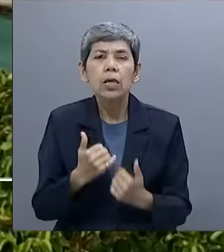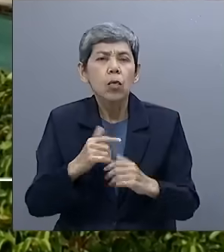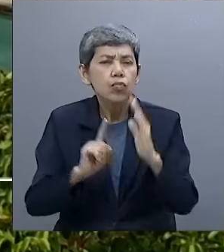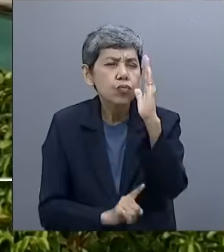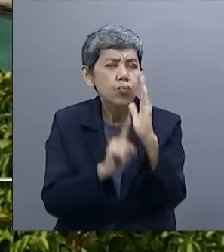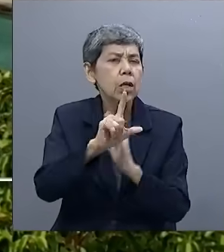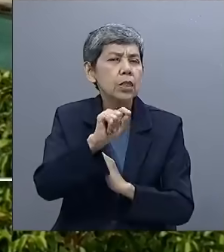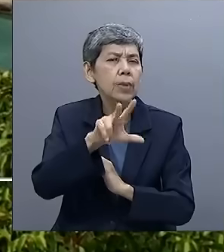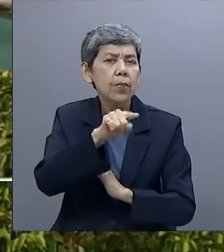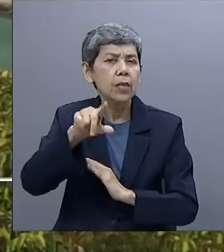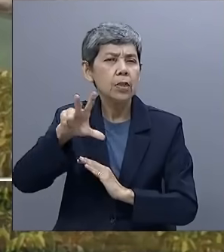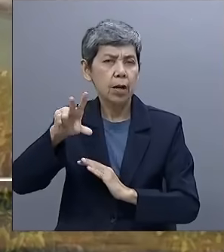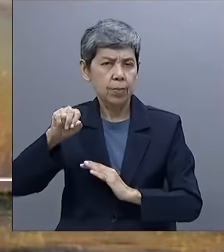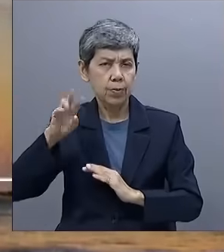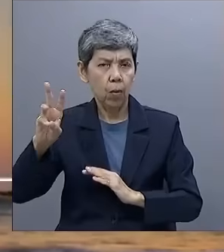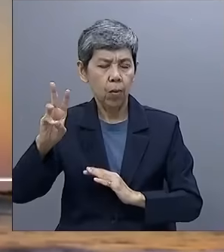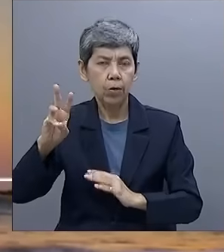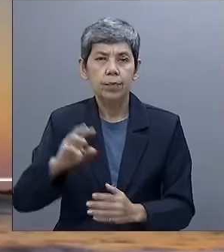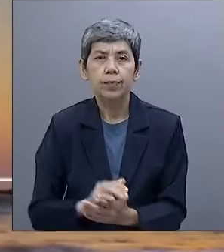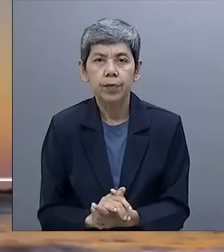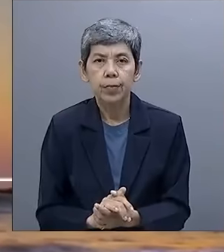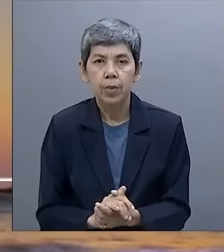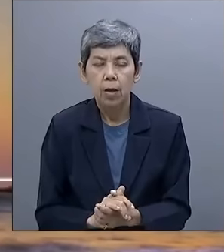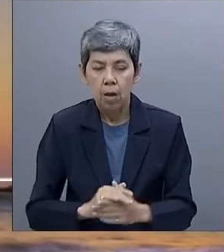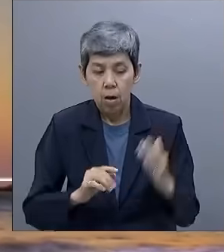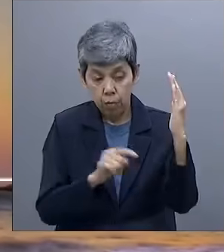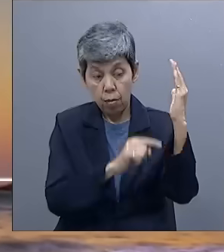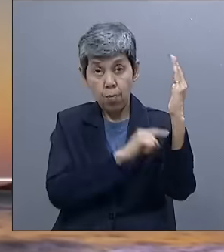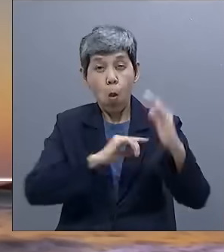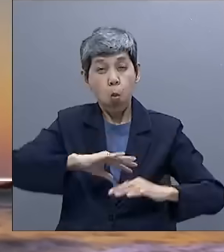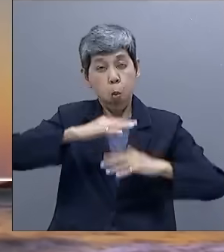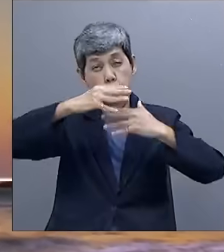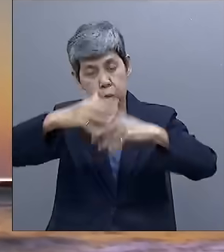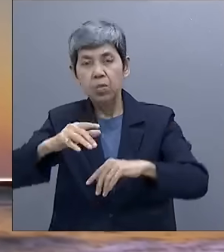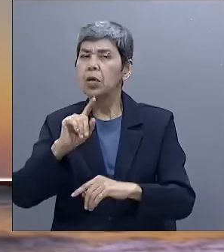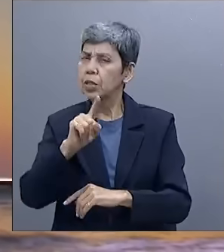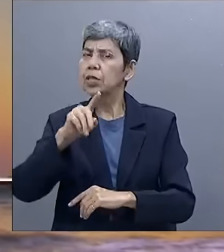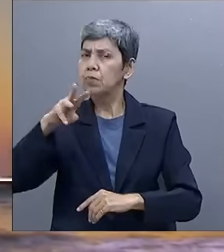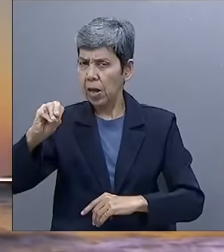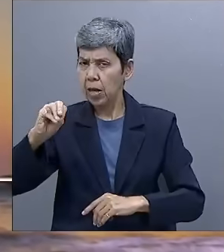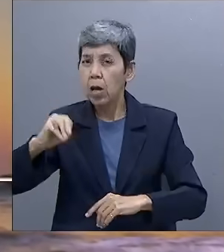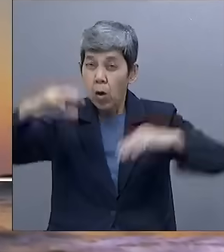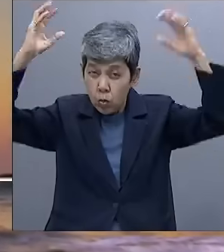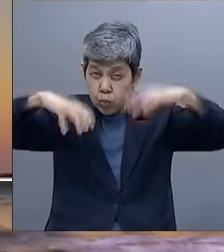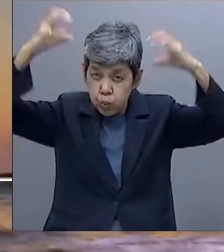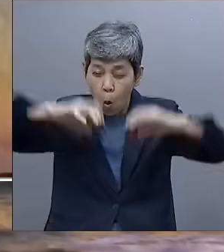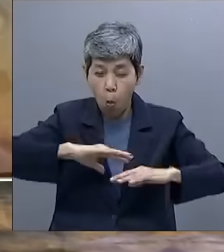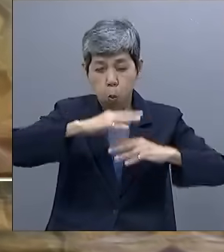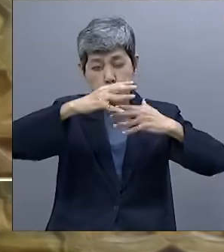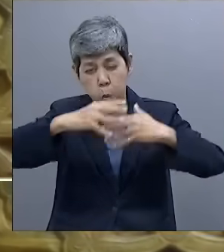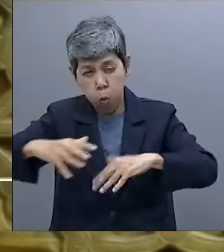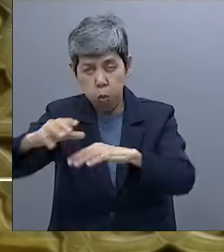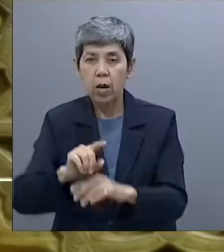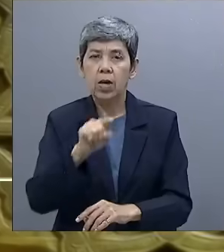ระหว่าง 23-36 องศาเซลเซียสอ่าวไทยและอันดามันทะเลมีคลื่นสูงประมาณ1เมตรบริเวณที่มีฝนฟ้าคะนอง